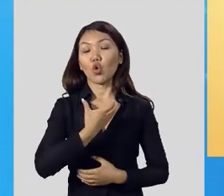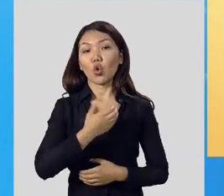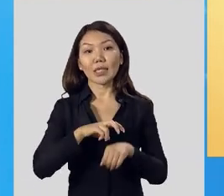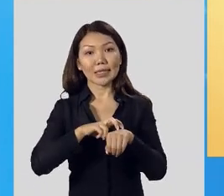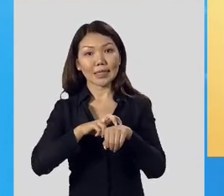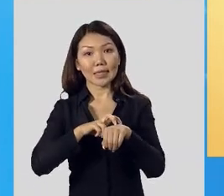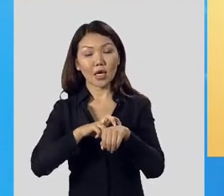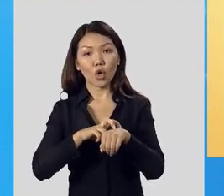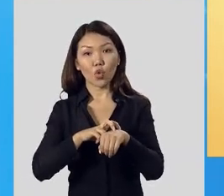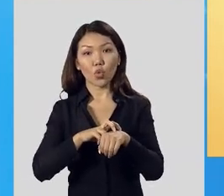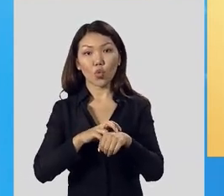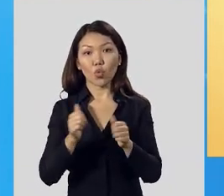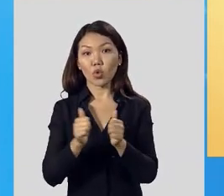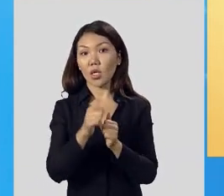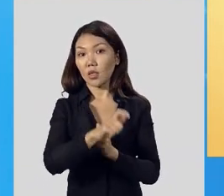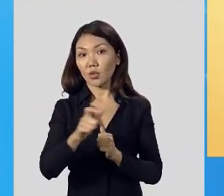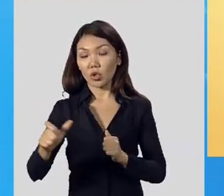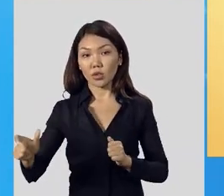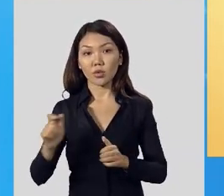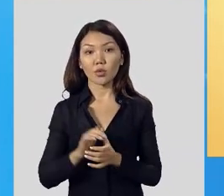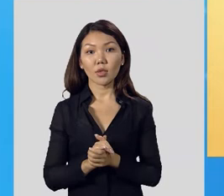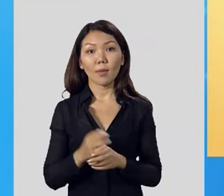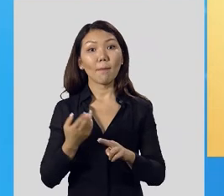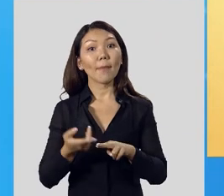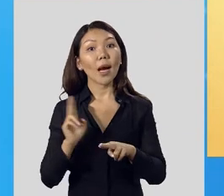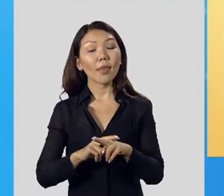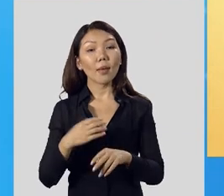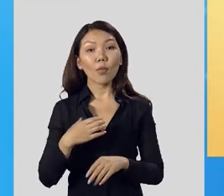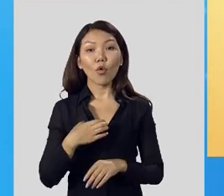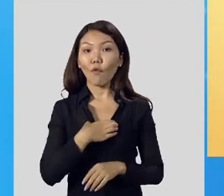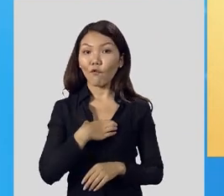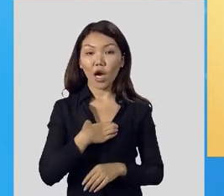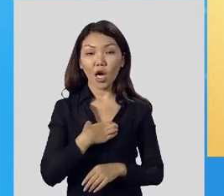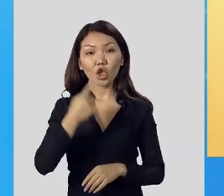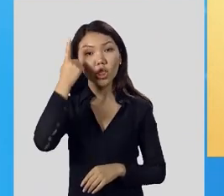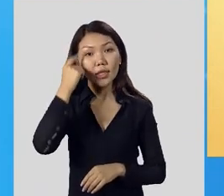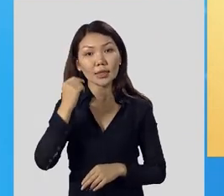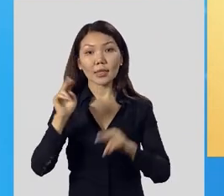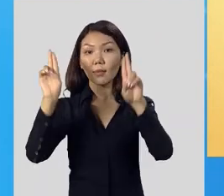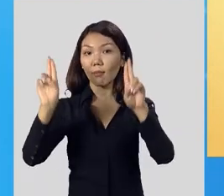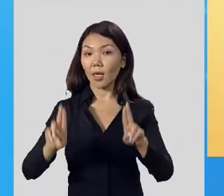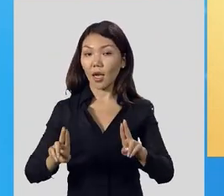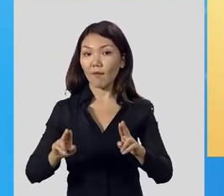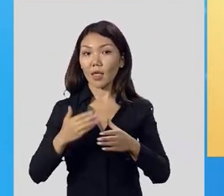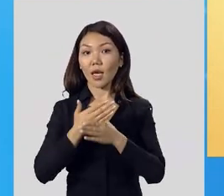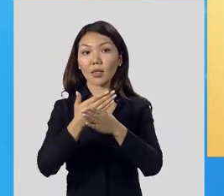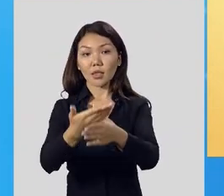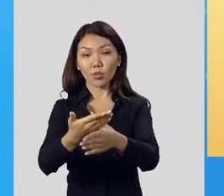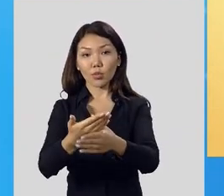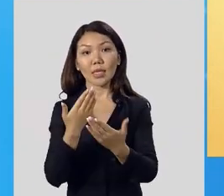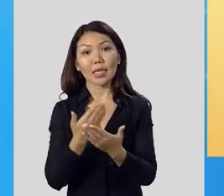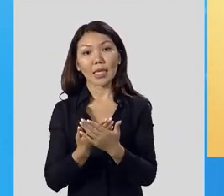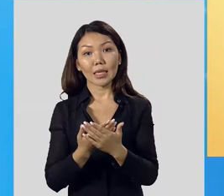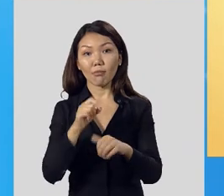страх у окружающих людей. Поэтому важно знать правила оказания помощи